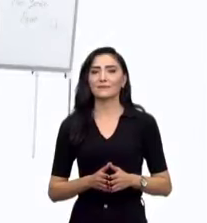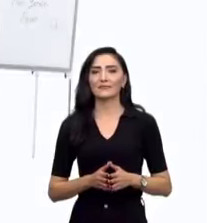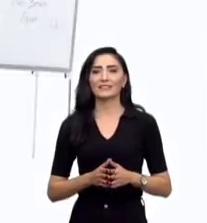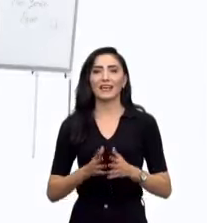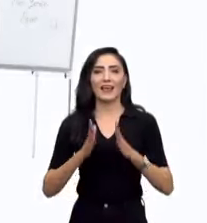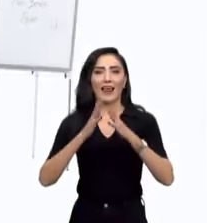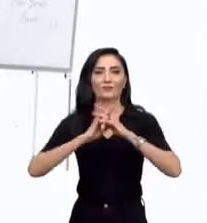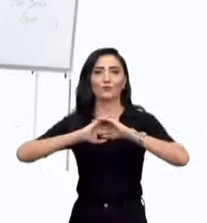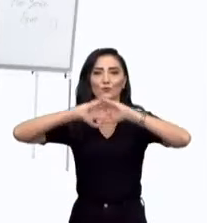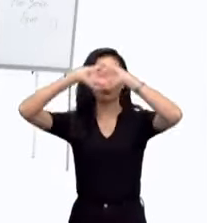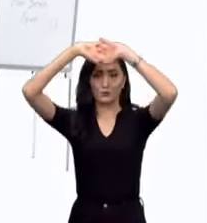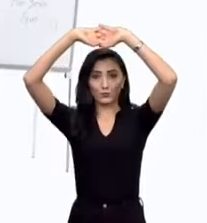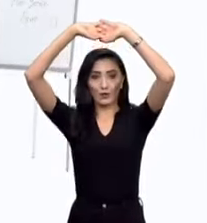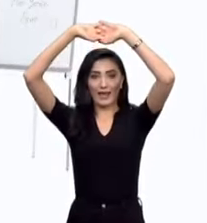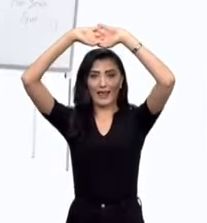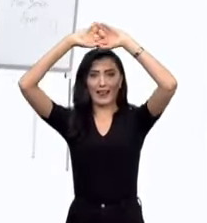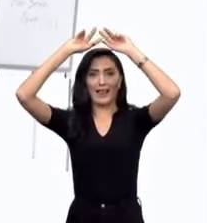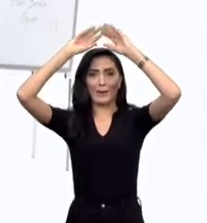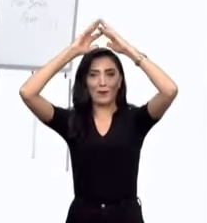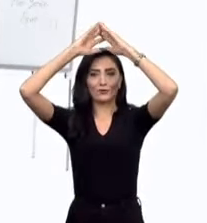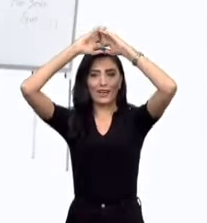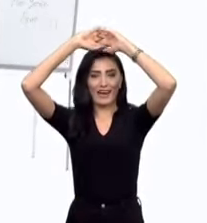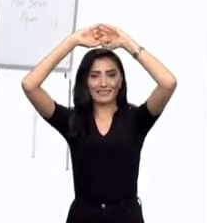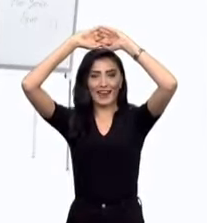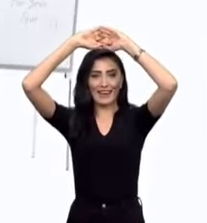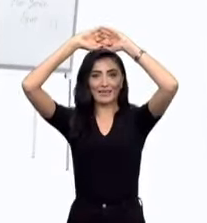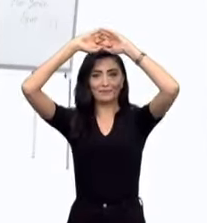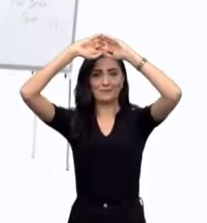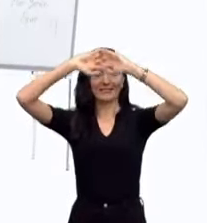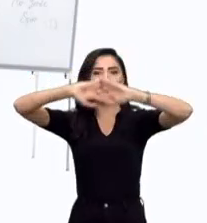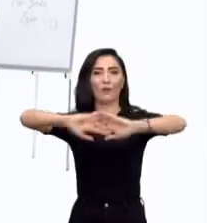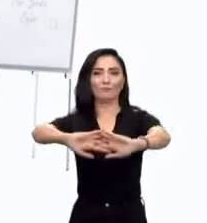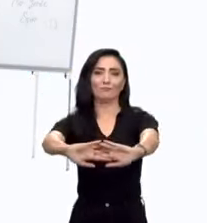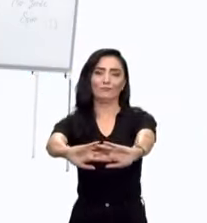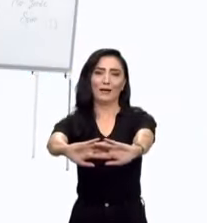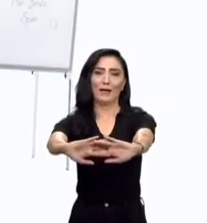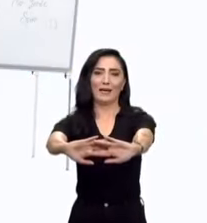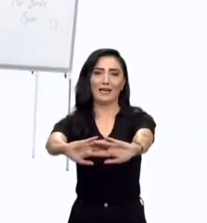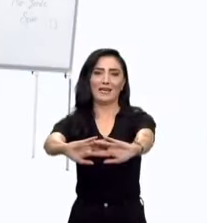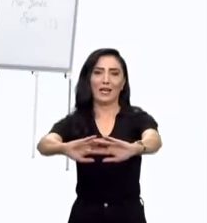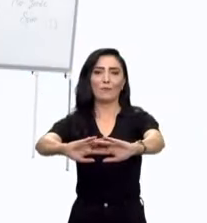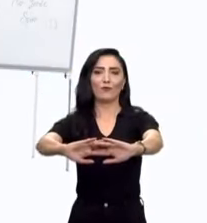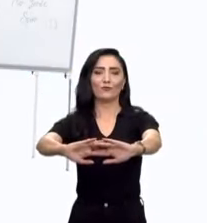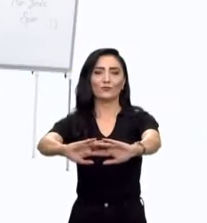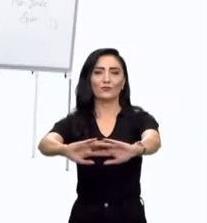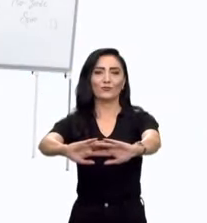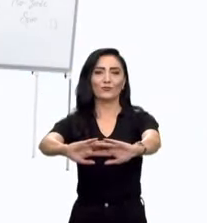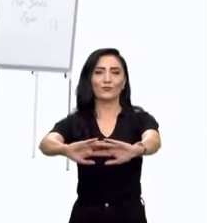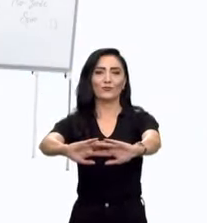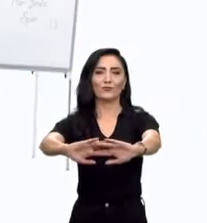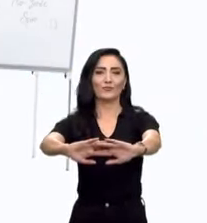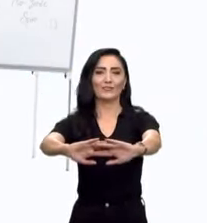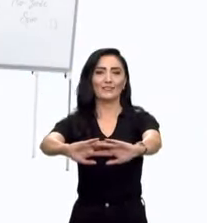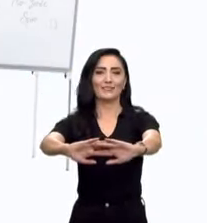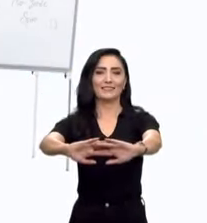Bu kez önce yukarı doğru esniyoruz. Ardından ellerimiz birleşik öne uzanıyoruz. Kollarımızı arkaya çekip